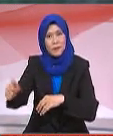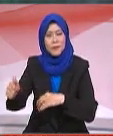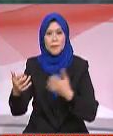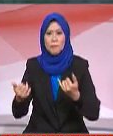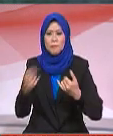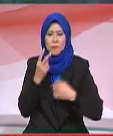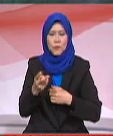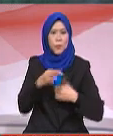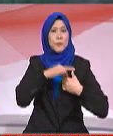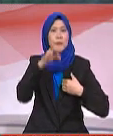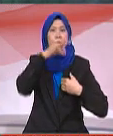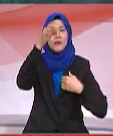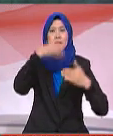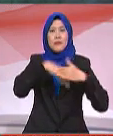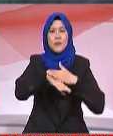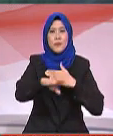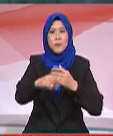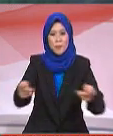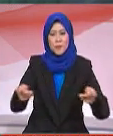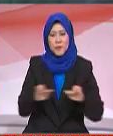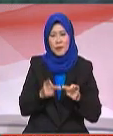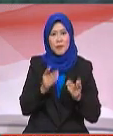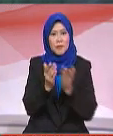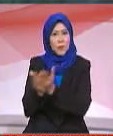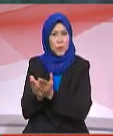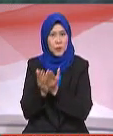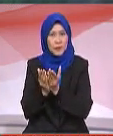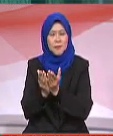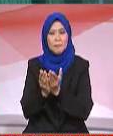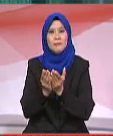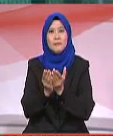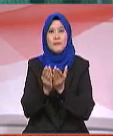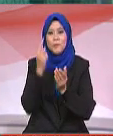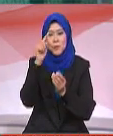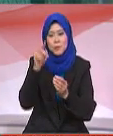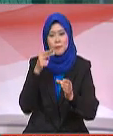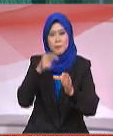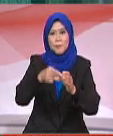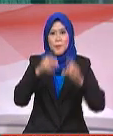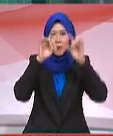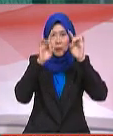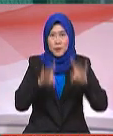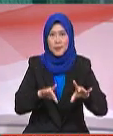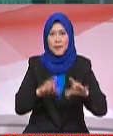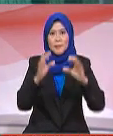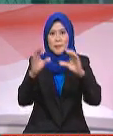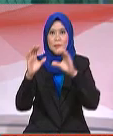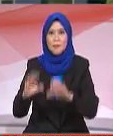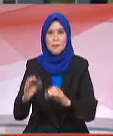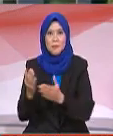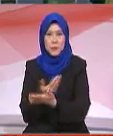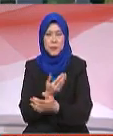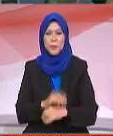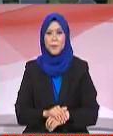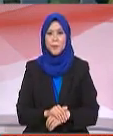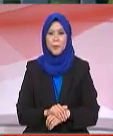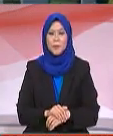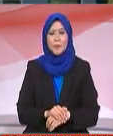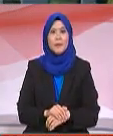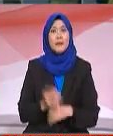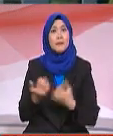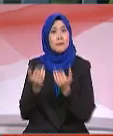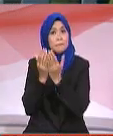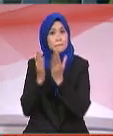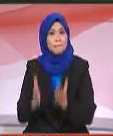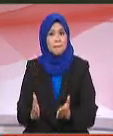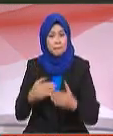kelihatan bersemangat memasuki kawasan sekolah walaupun menjalani peperiksaan dalam suasana normal baru. Calon yang memasuki kawasan